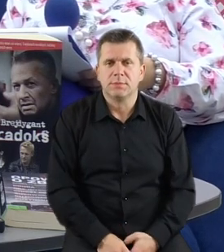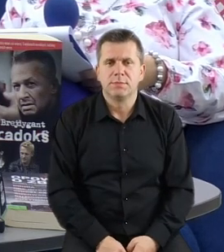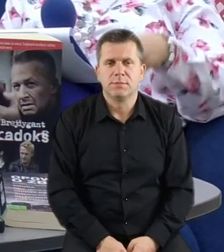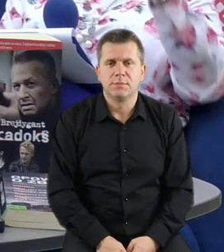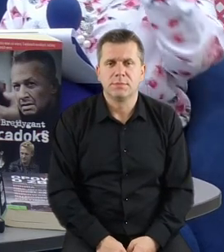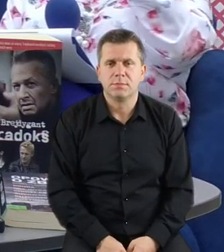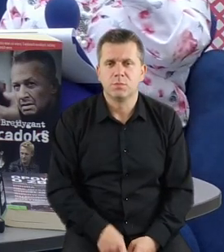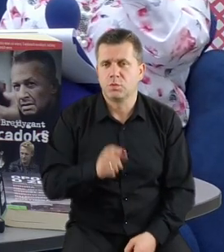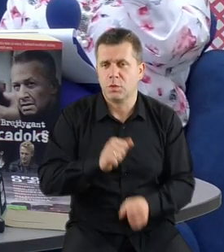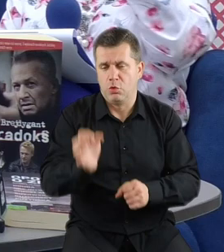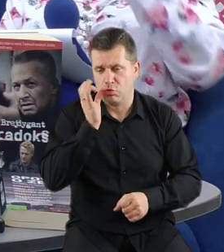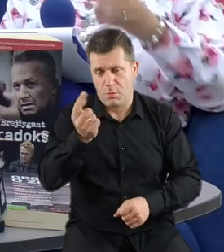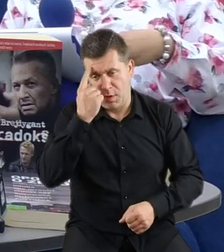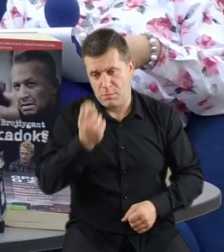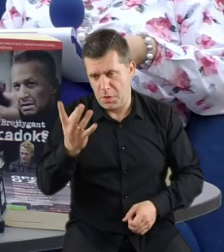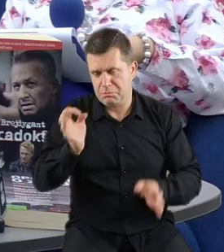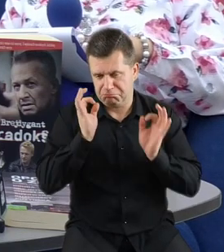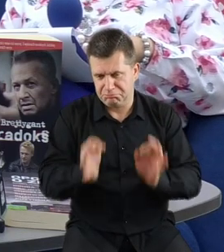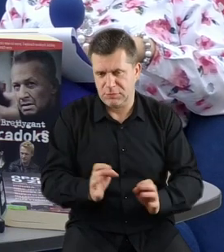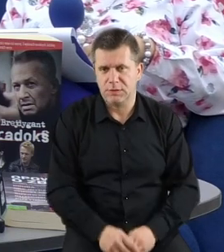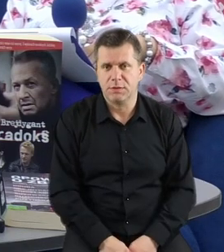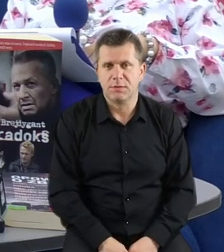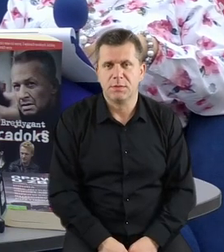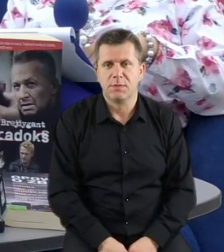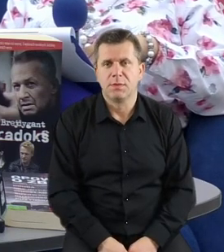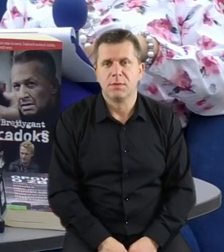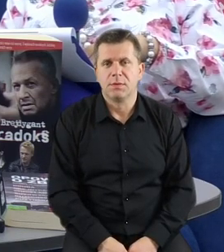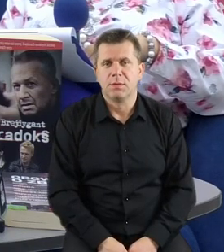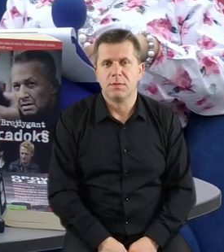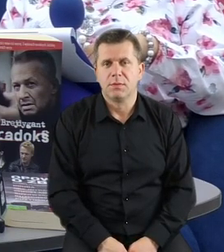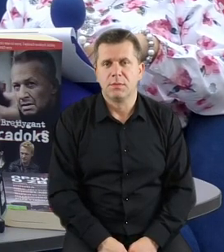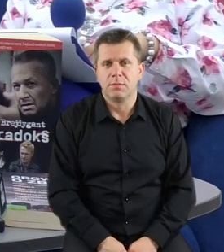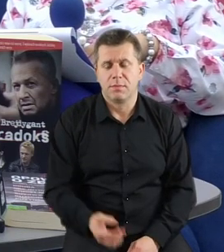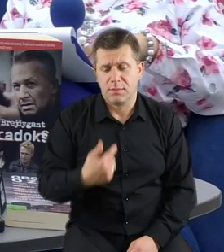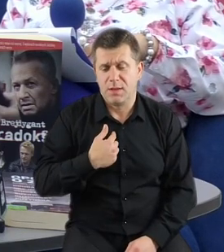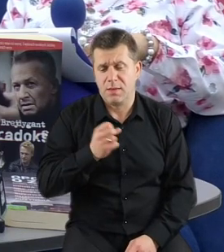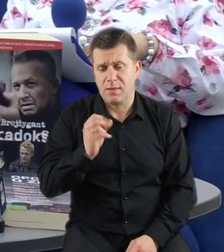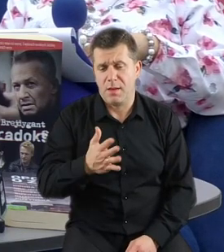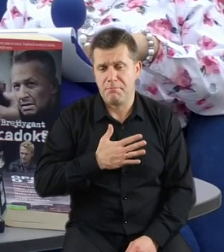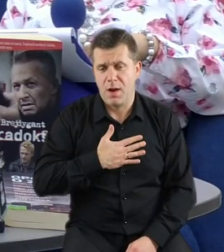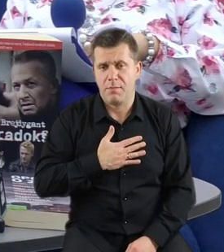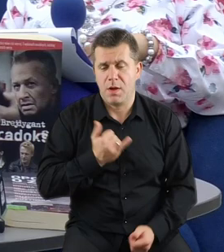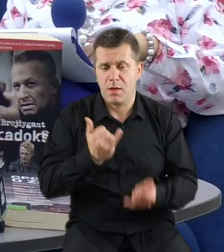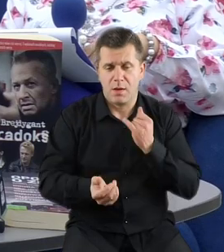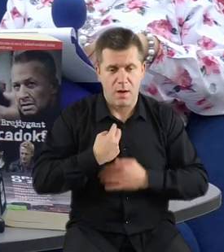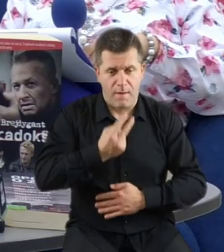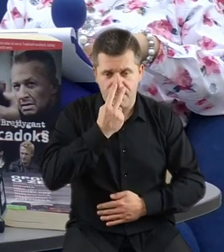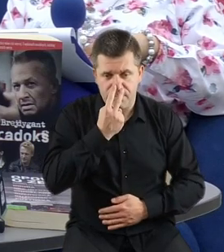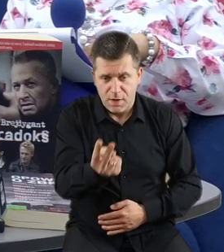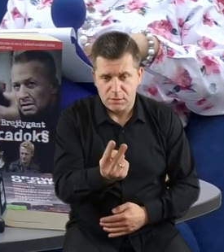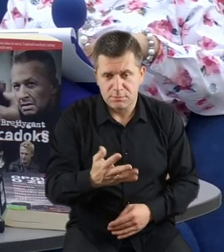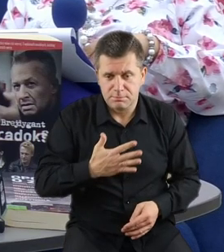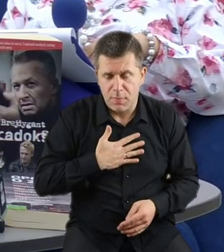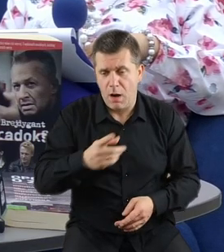drukarskiego. To jest dość dobry pomysł, on się dość sprawdził, dlatego że sam tak mam, że jak widzę, że